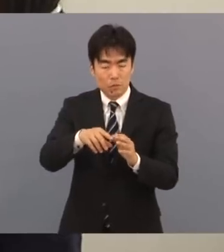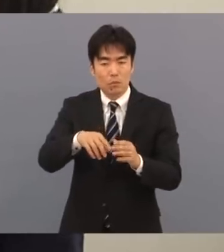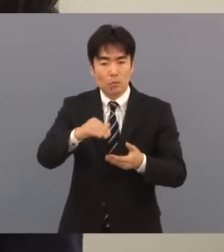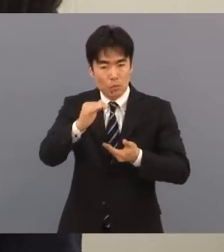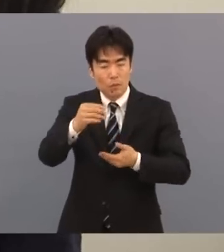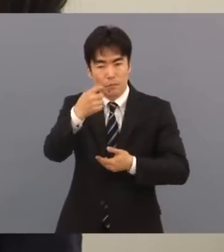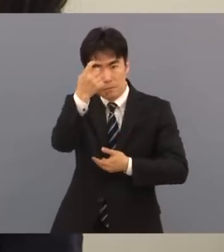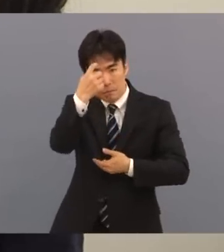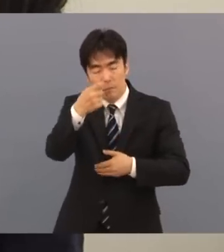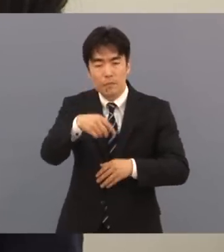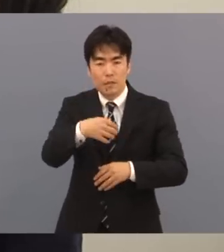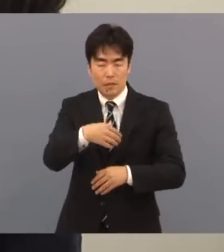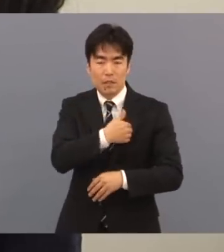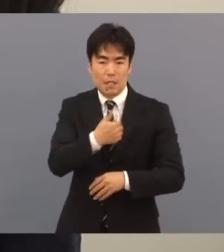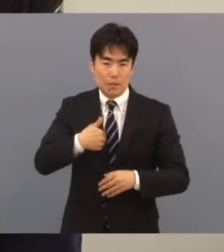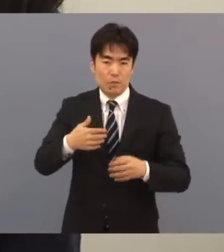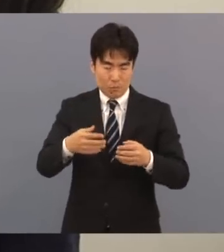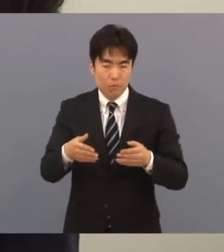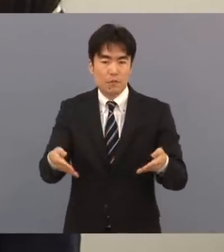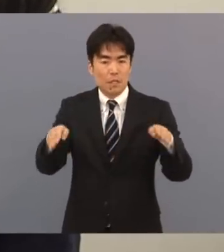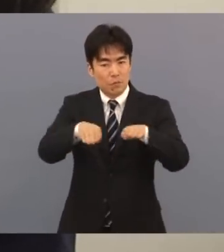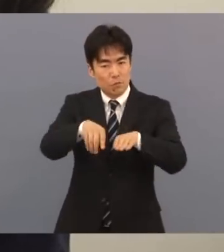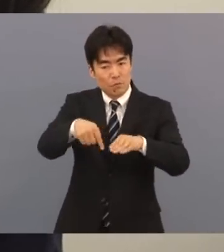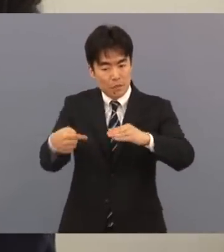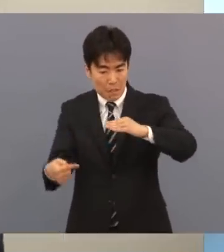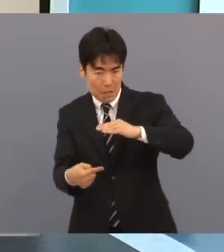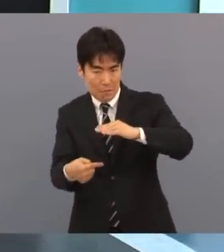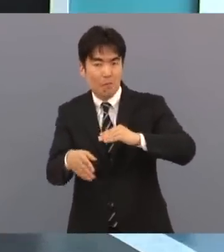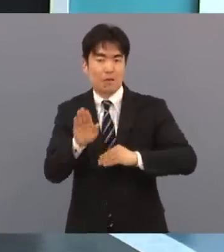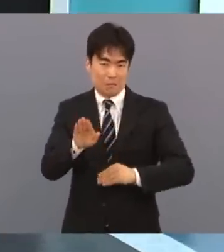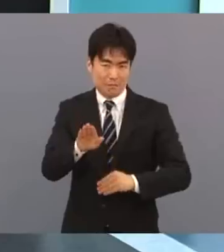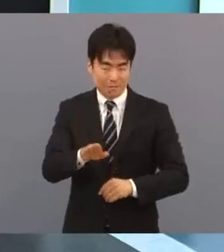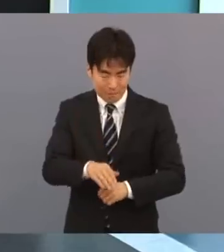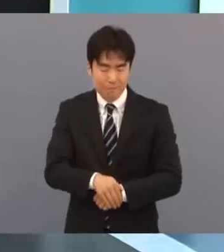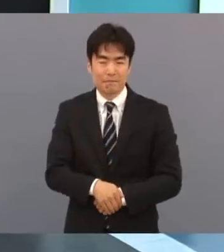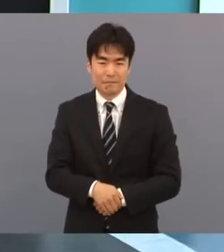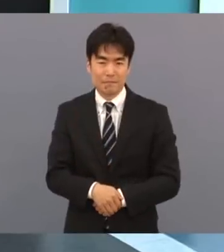階にあります。ぜひ行ってみてください。 はい。